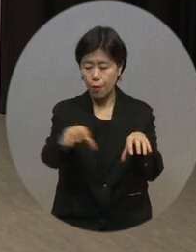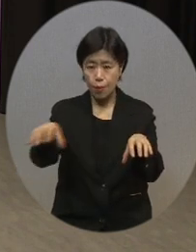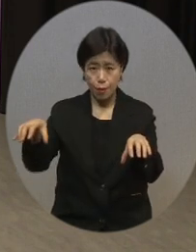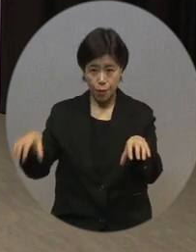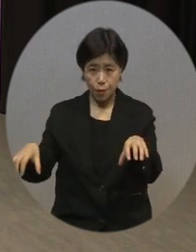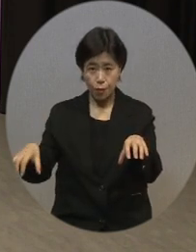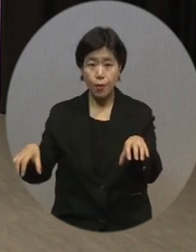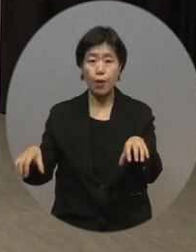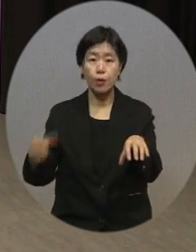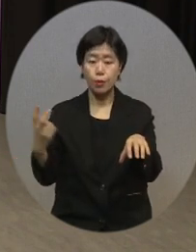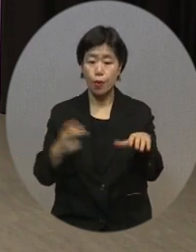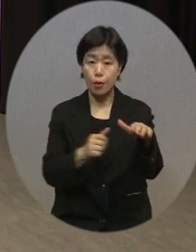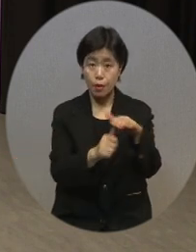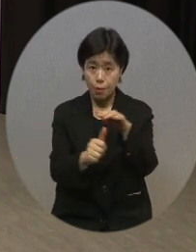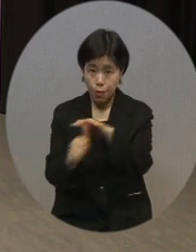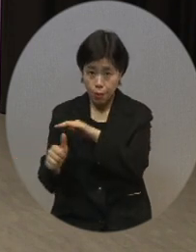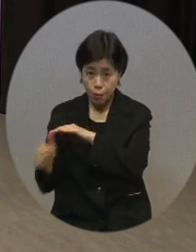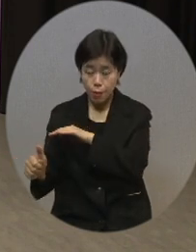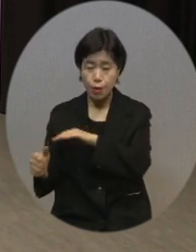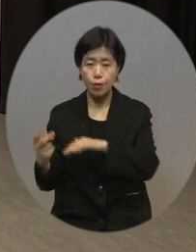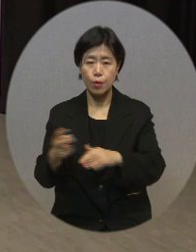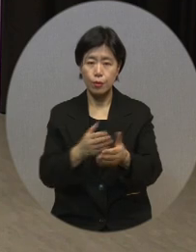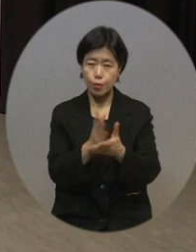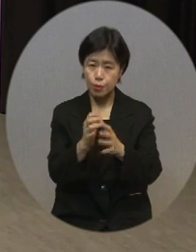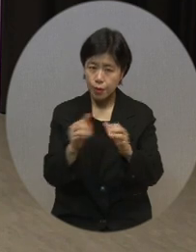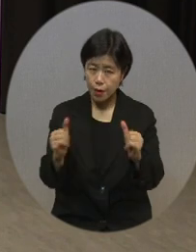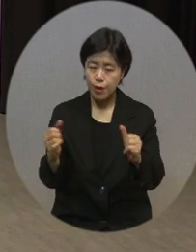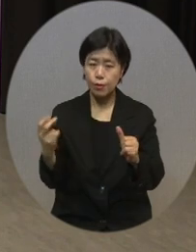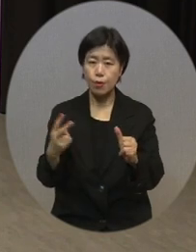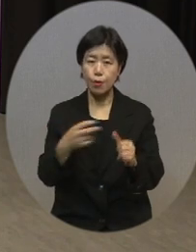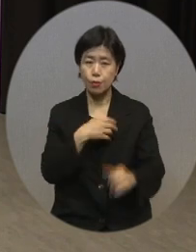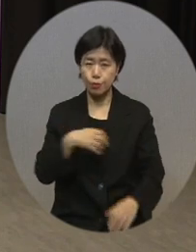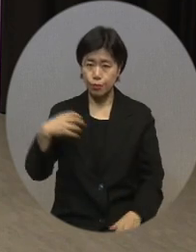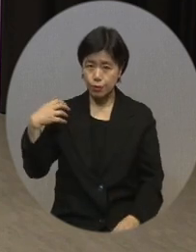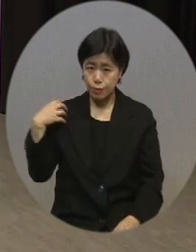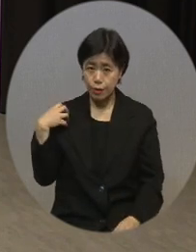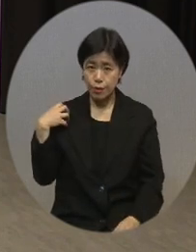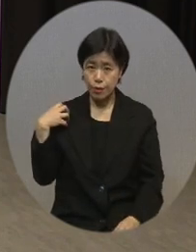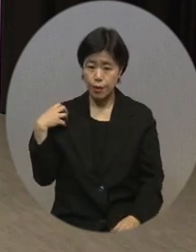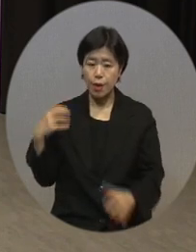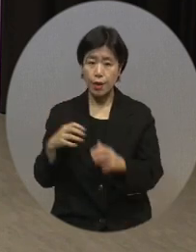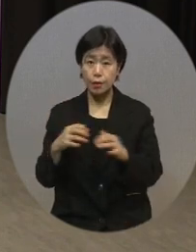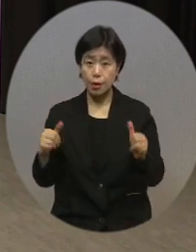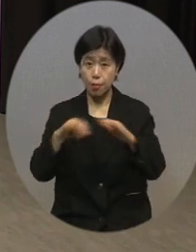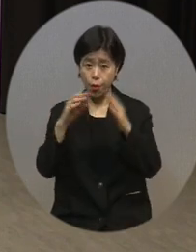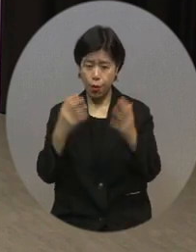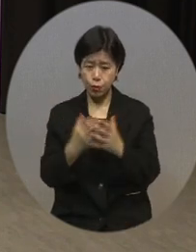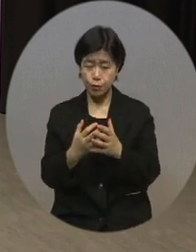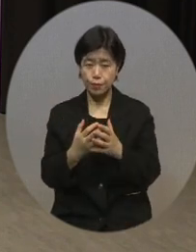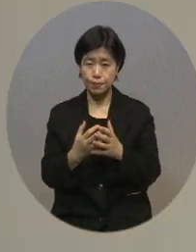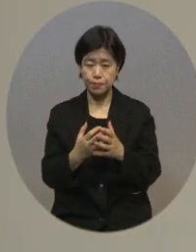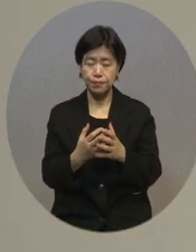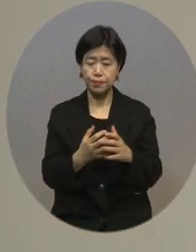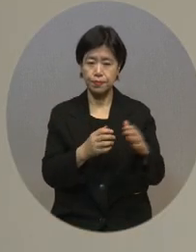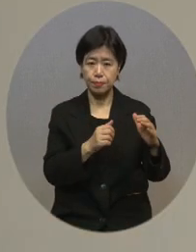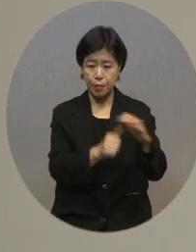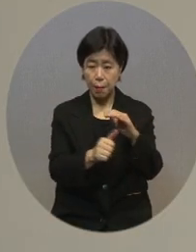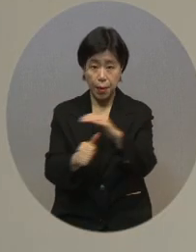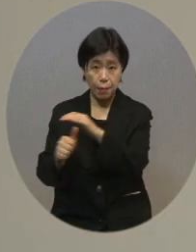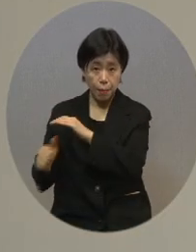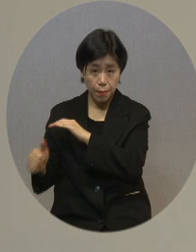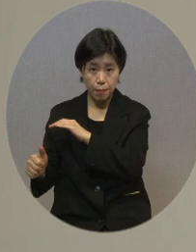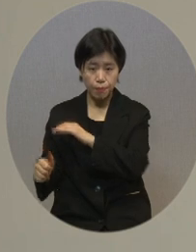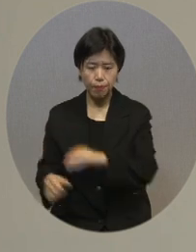대표 또 전문가 또 구청 동사무소 이런 분들이 포진을 해서 그런